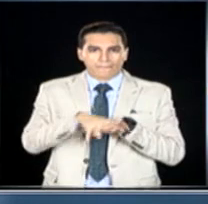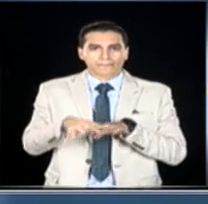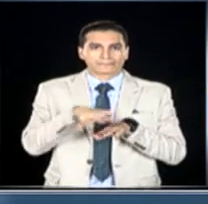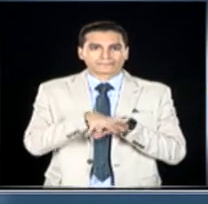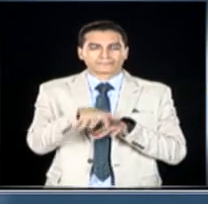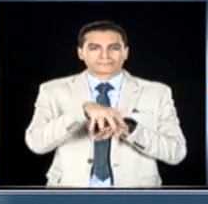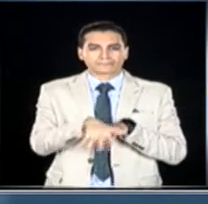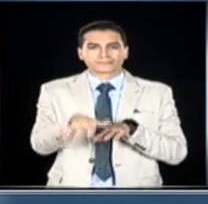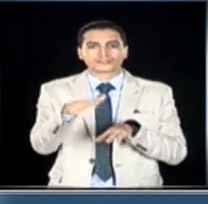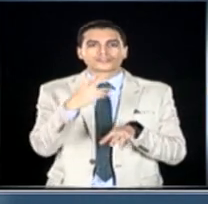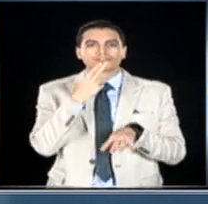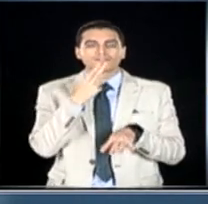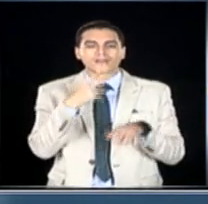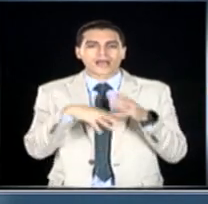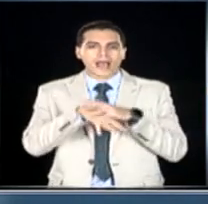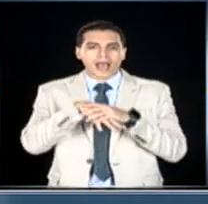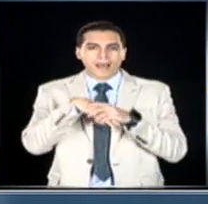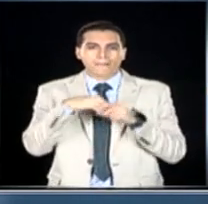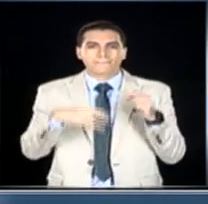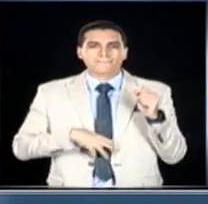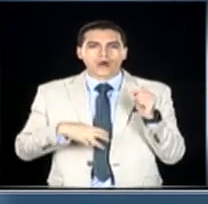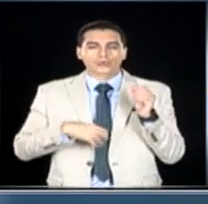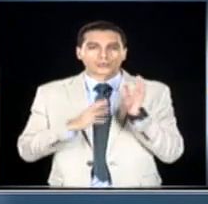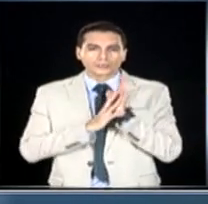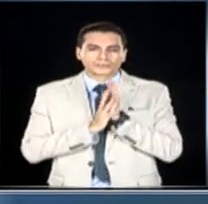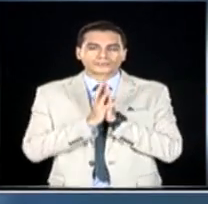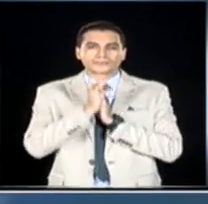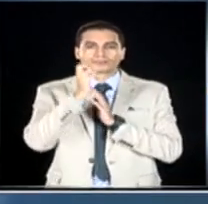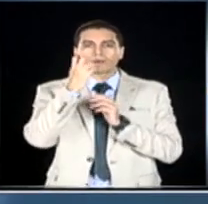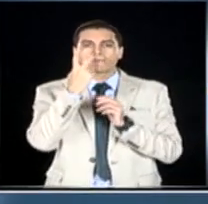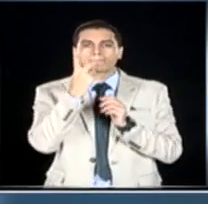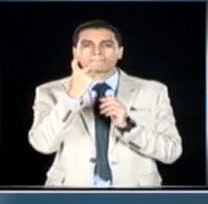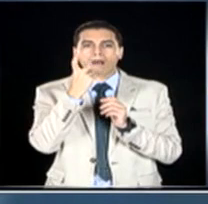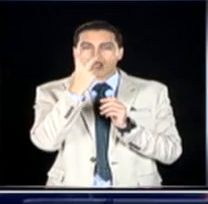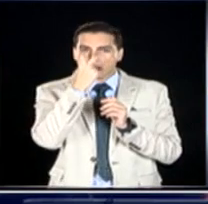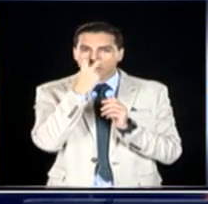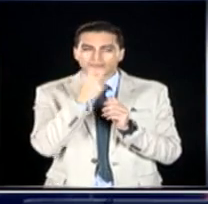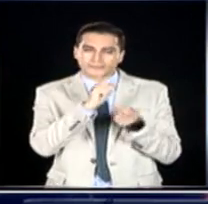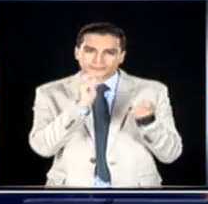العالم عام 2021؟ طاقة إنتاجية